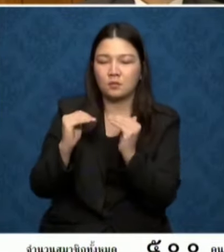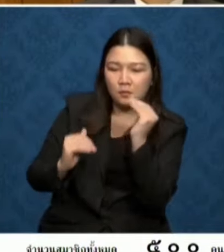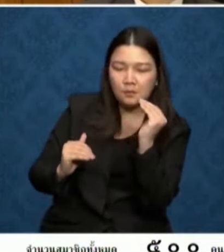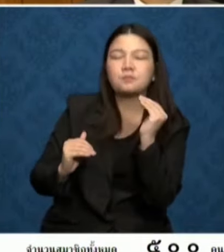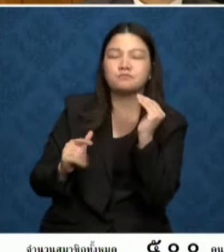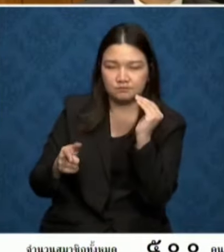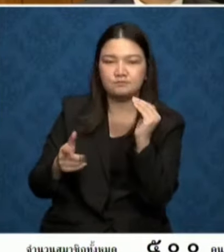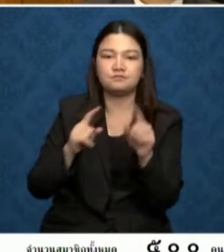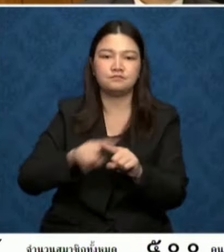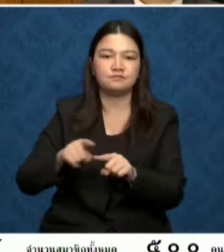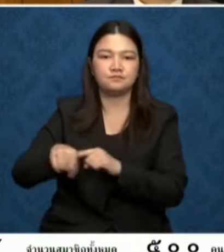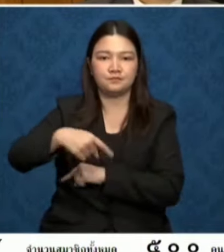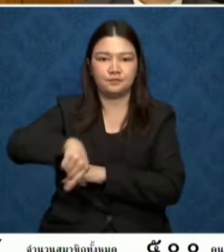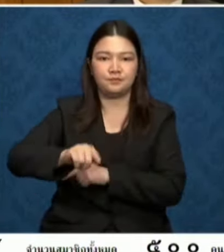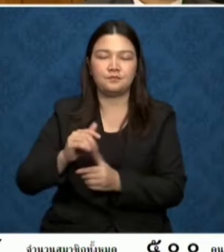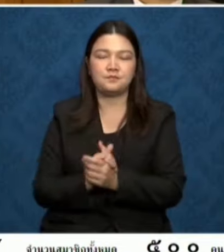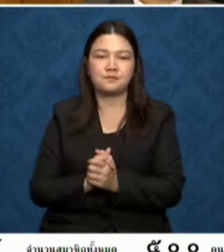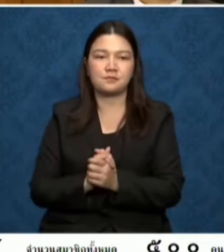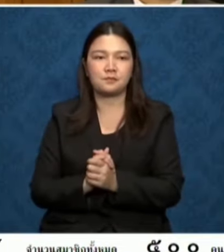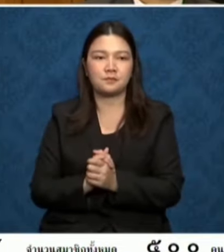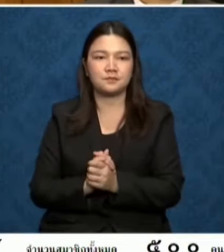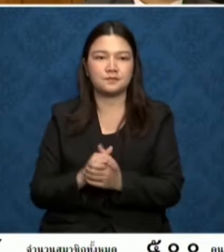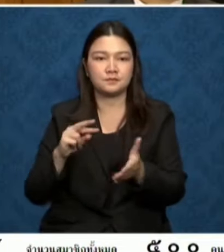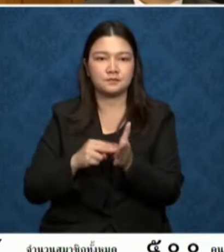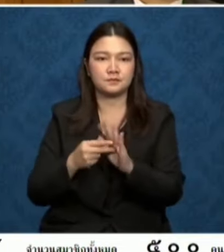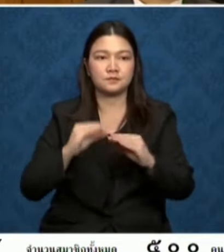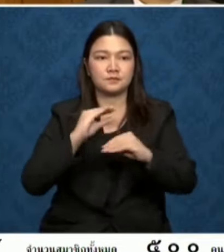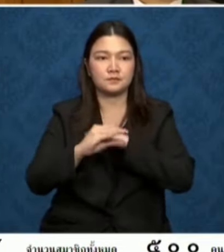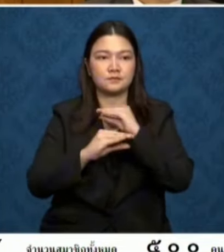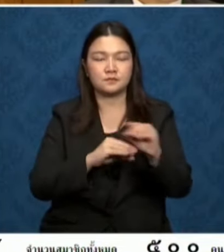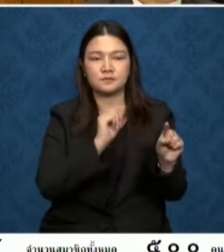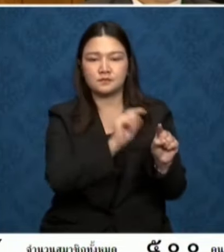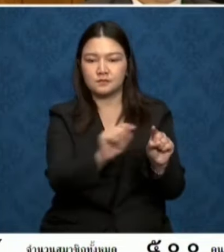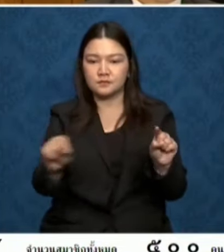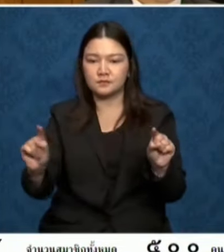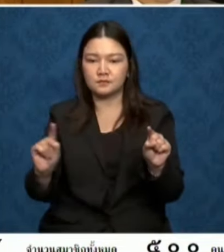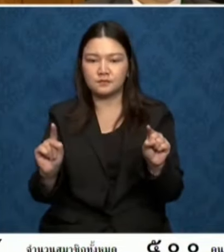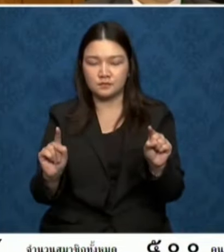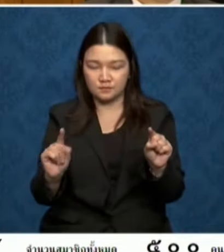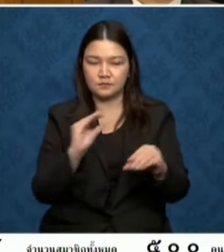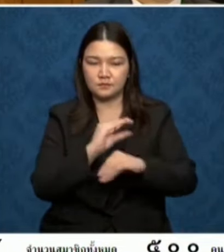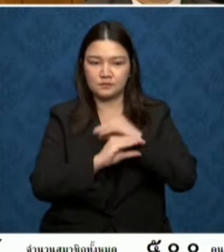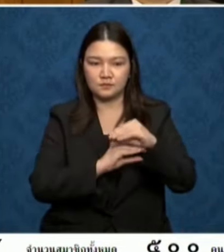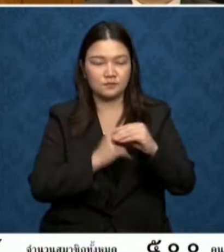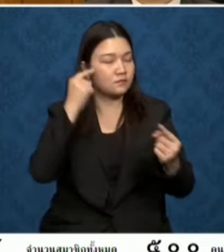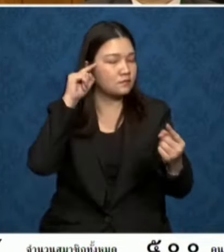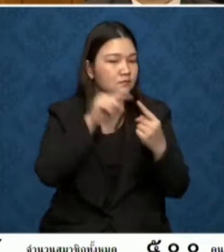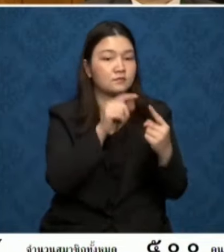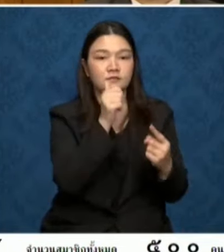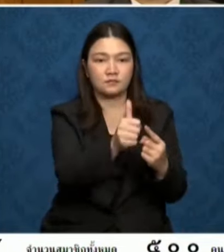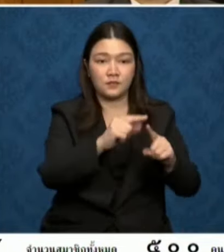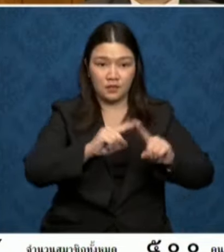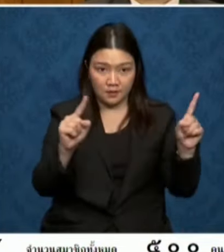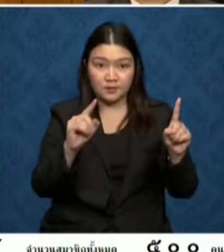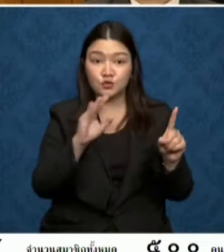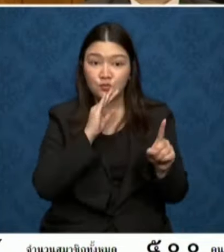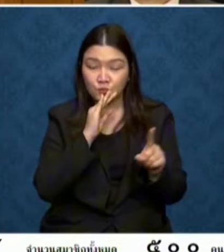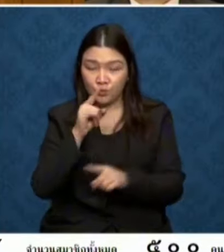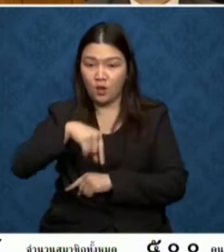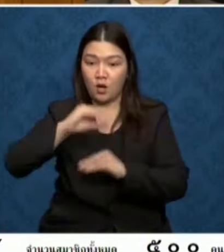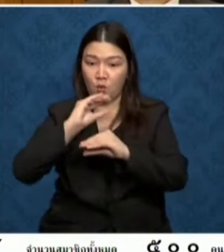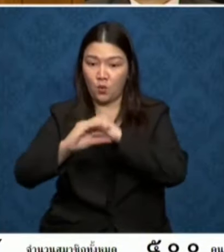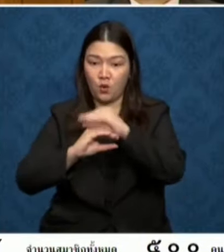องนี้เพราะฉะนั้นทุกโครงการเนี่ยหลายโครงการมีวัตถุประสงค์ที่ดีครับแต่แน่นอนที่สุดถ้าโครงการ